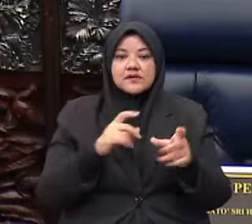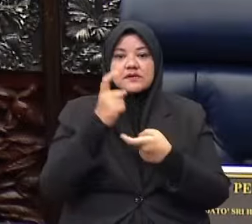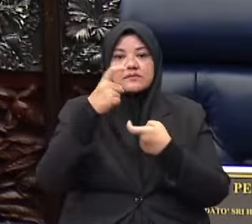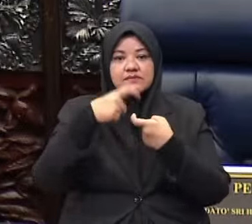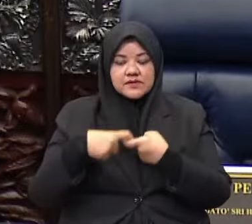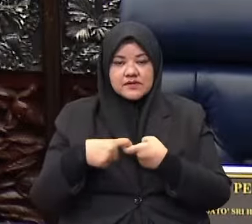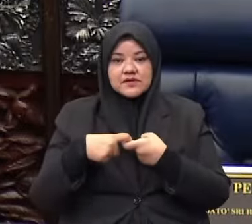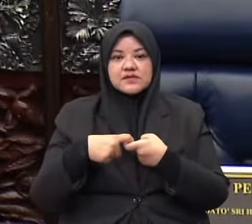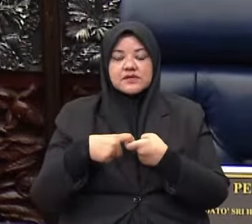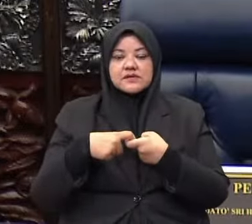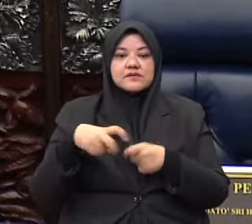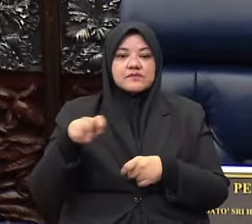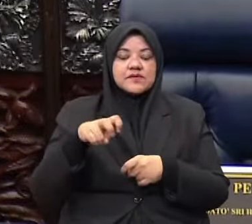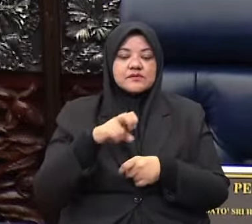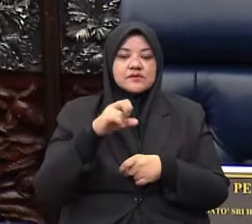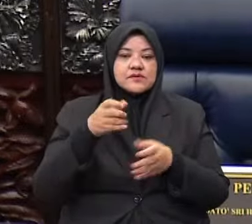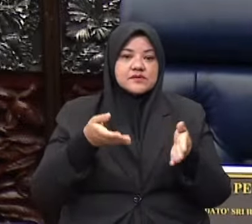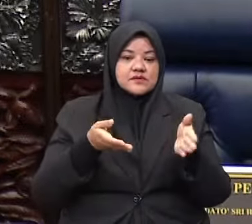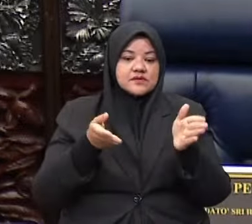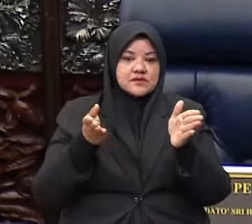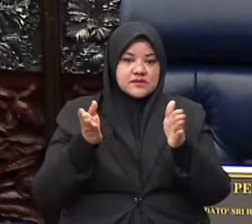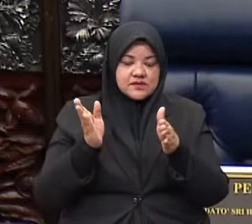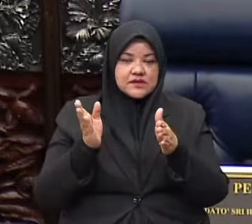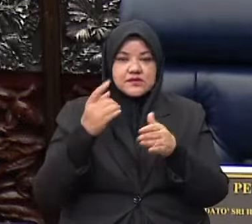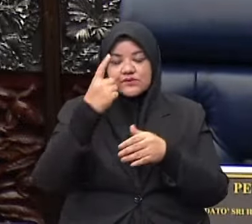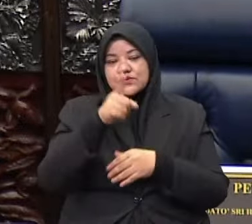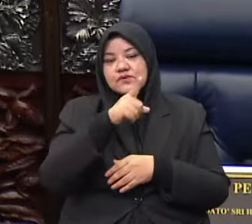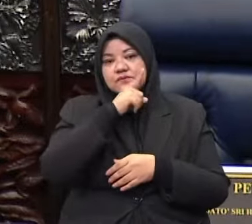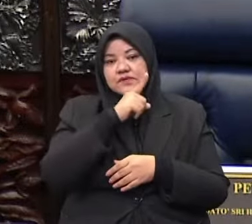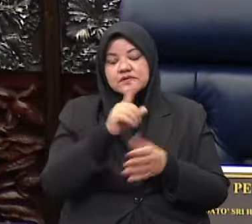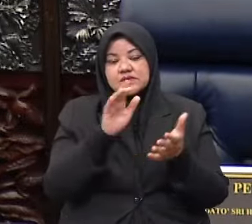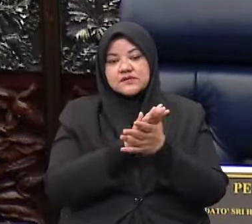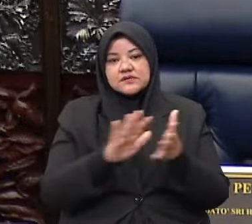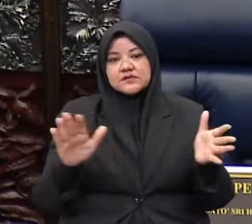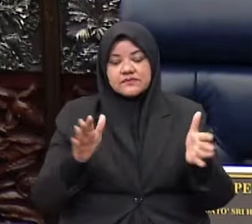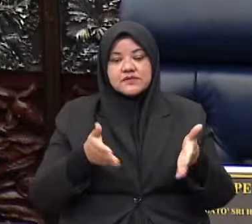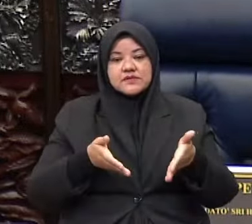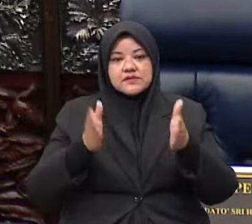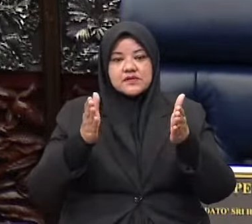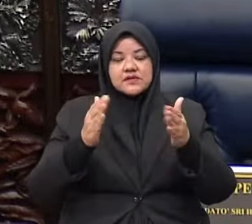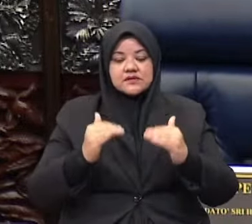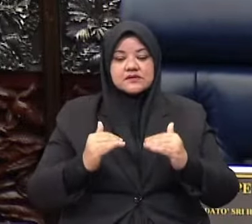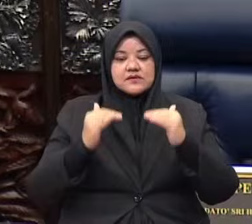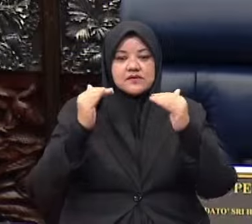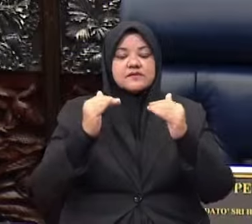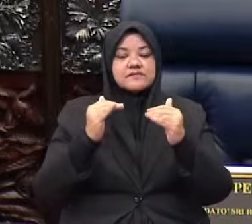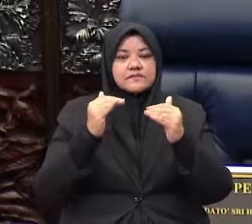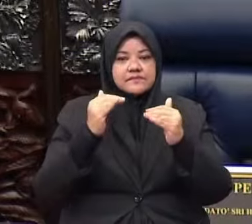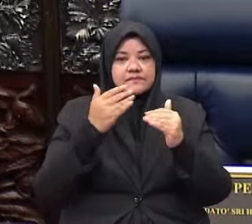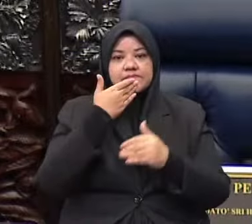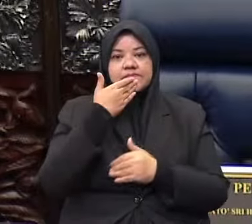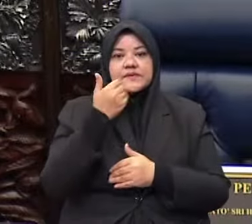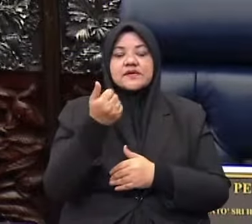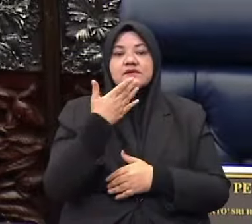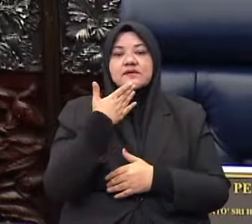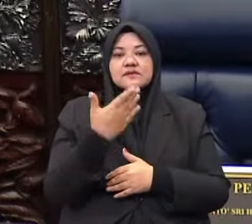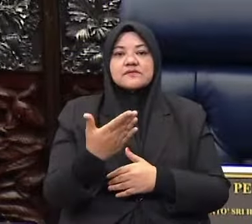berkaitan pengangkutan jalan dari masa ke semasa bagi memastikan keselamatan jalan raya berada pada tahap yang tertinggi. Terima